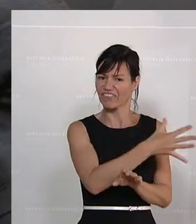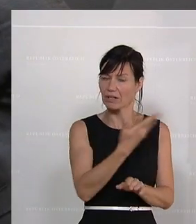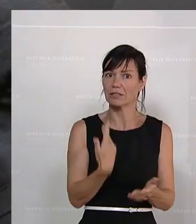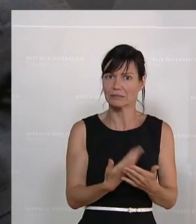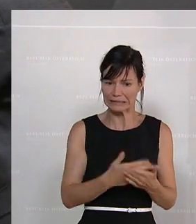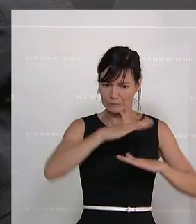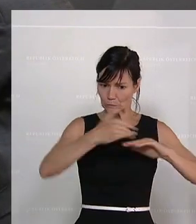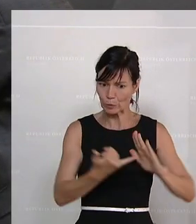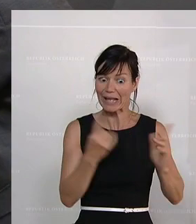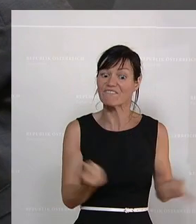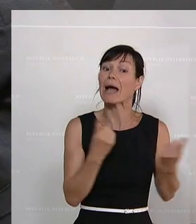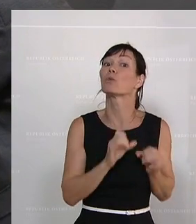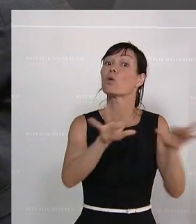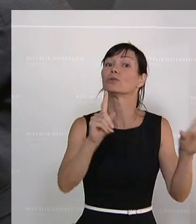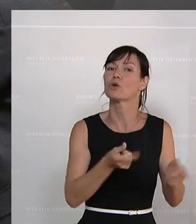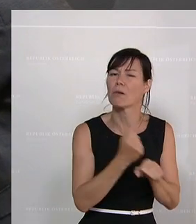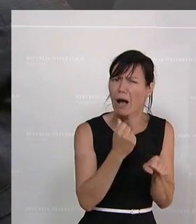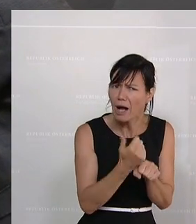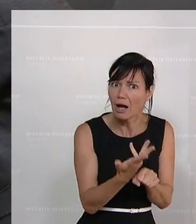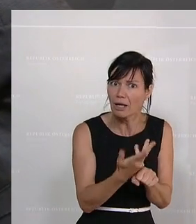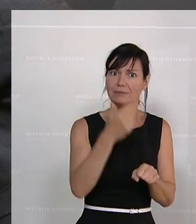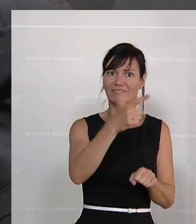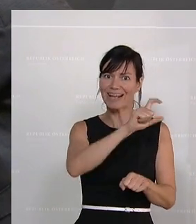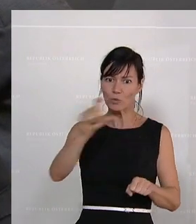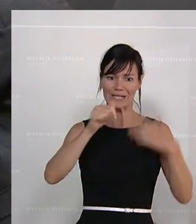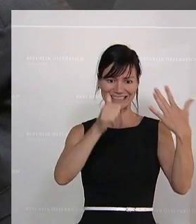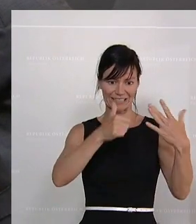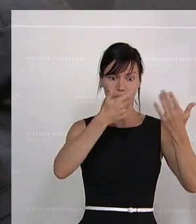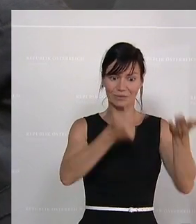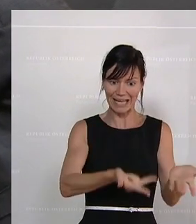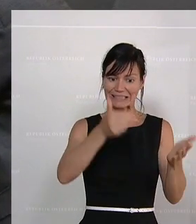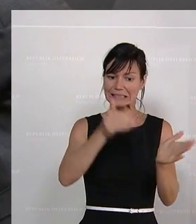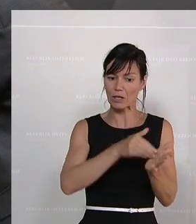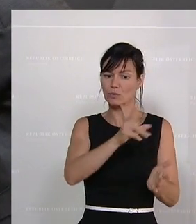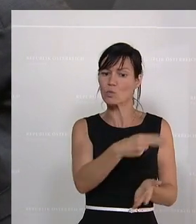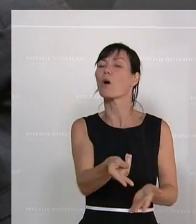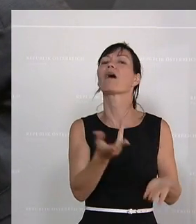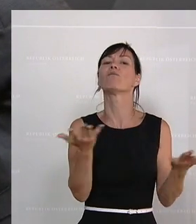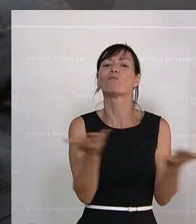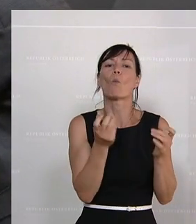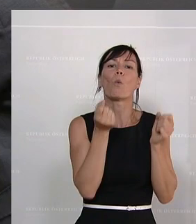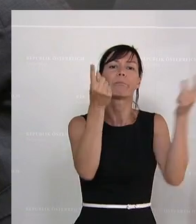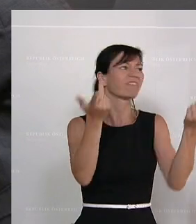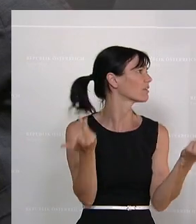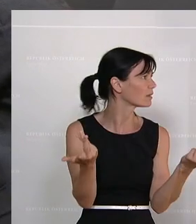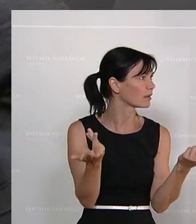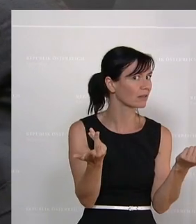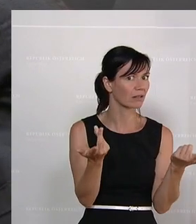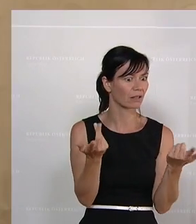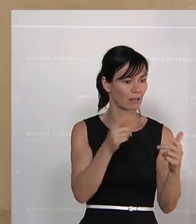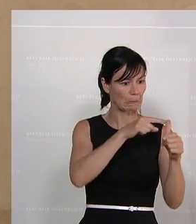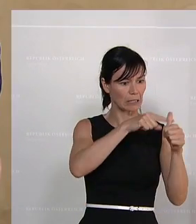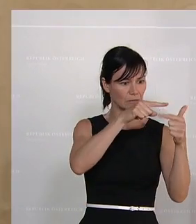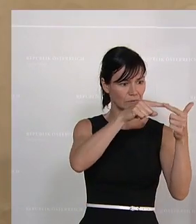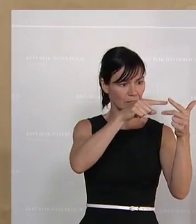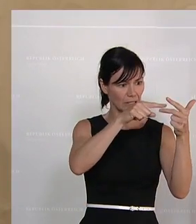was ist mit diesen 286.000 euro basiert also teilweise das hundertfache mehr als